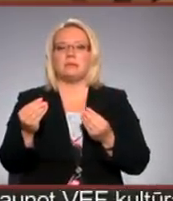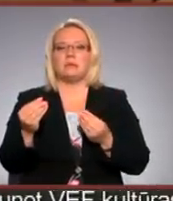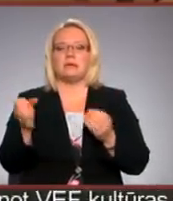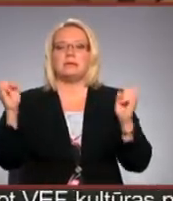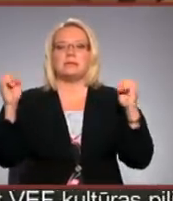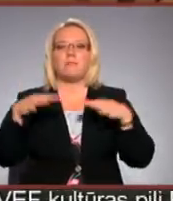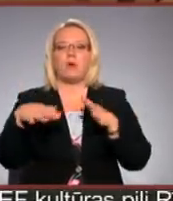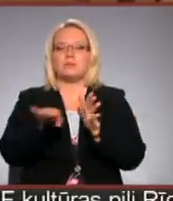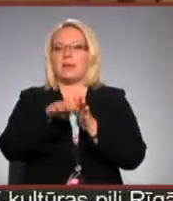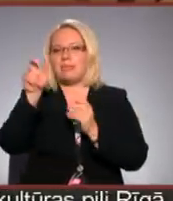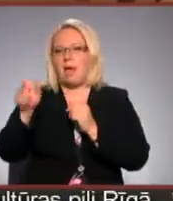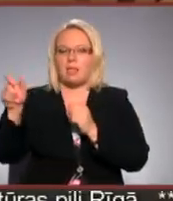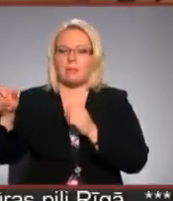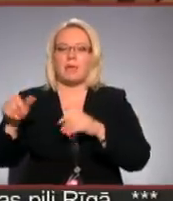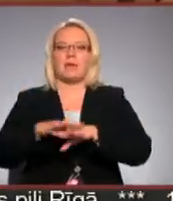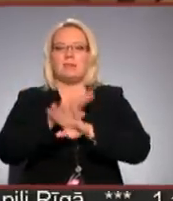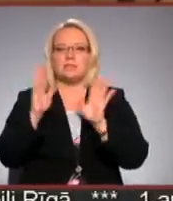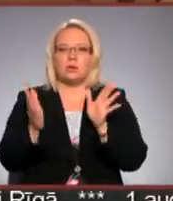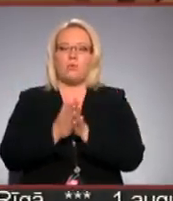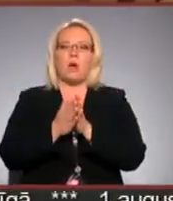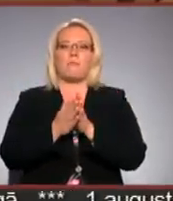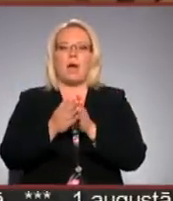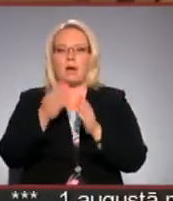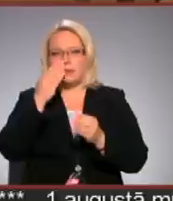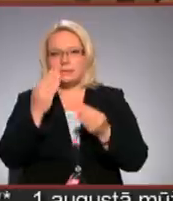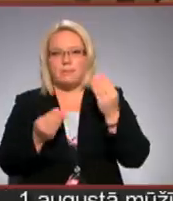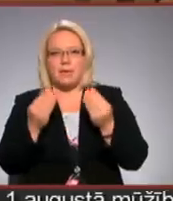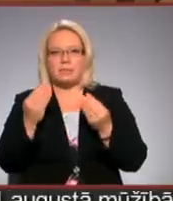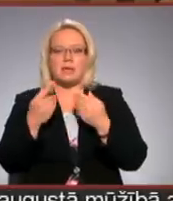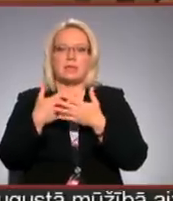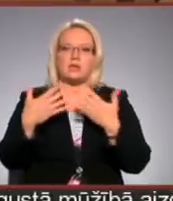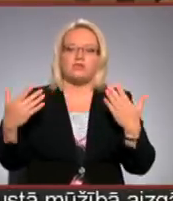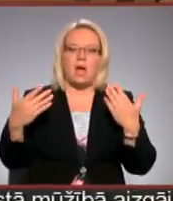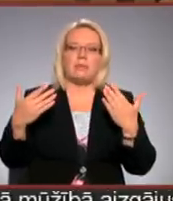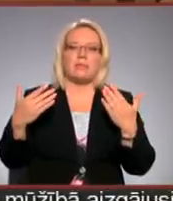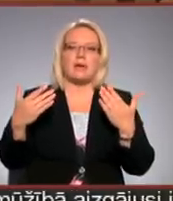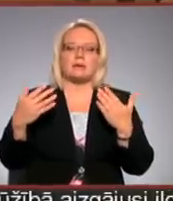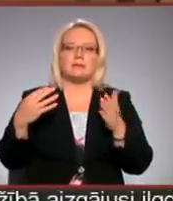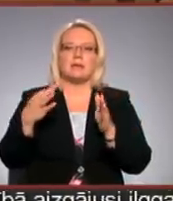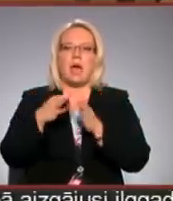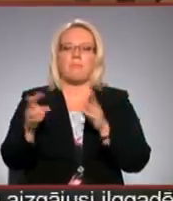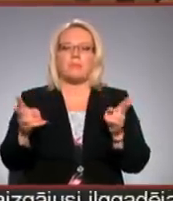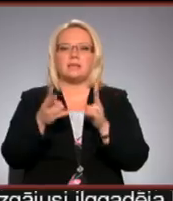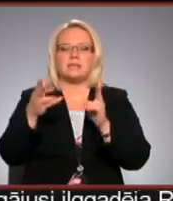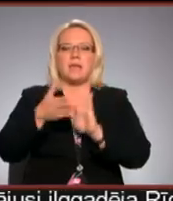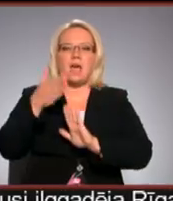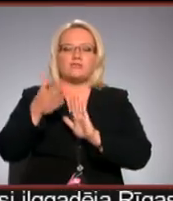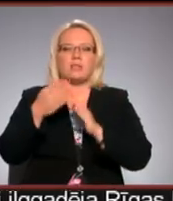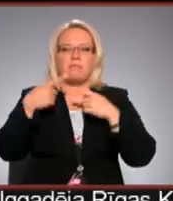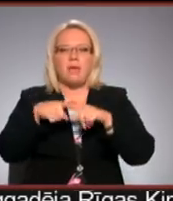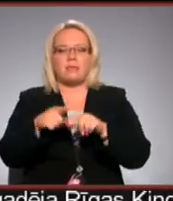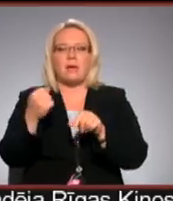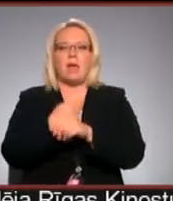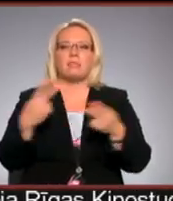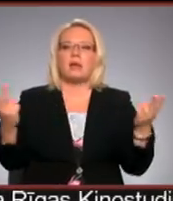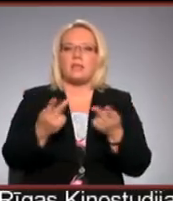simpozija dalībnieki visi kopā izmēģinās dažādas keramikas apdedzināšanas tehnikas, gan tradicionālās,